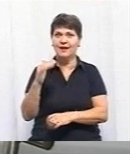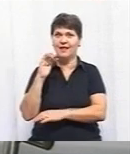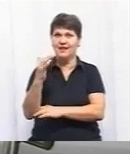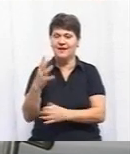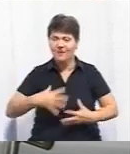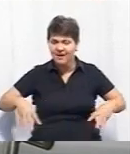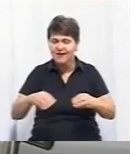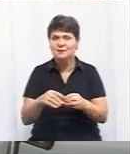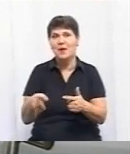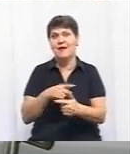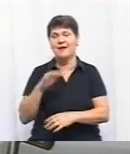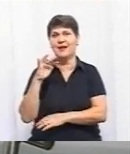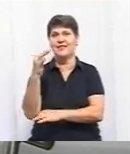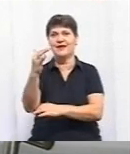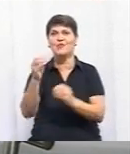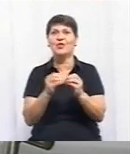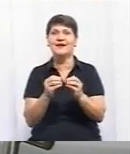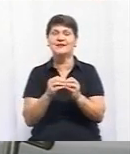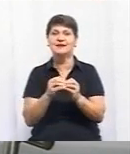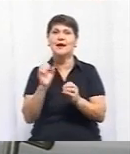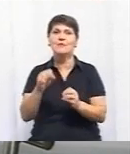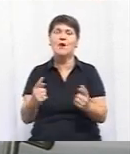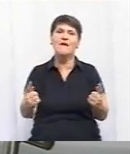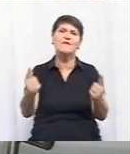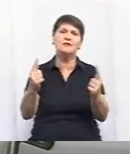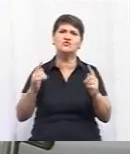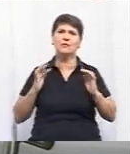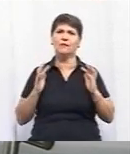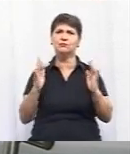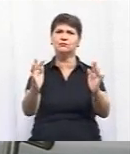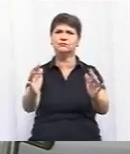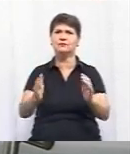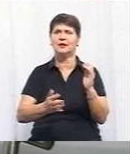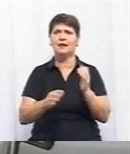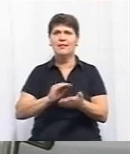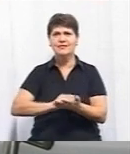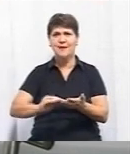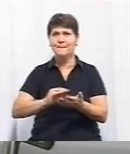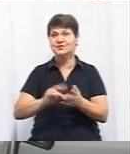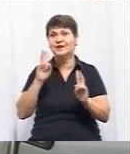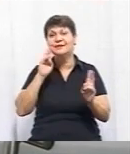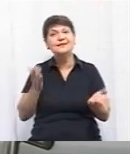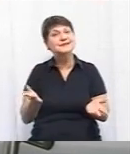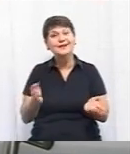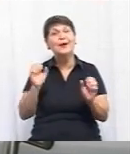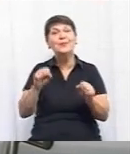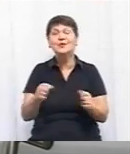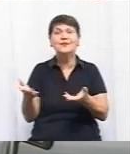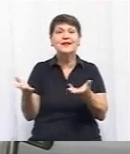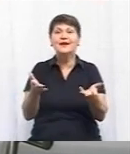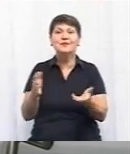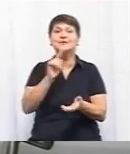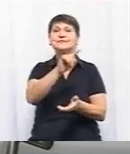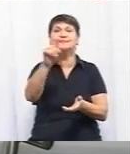чи на 10 деревець, чи можливо це буде величезна алея, про яку напишуть там, не знаю, в якихось там